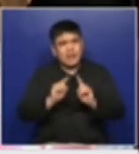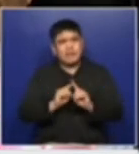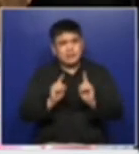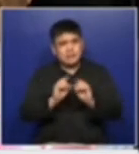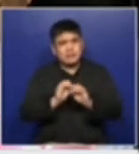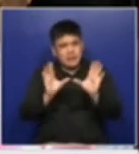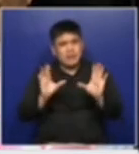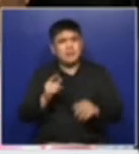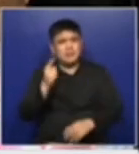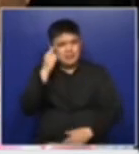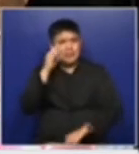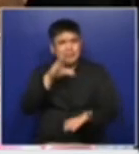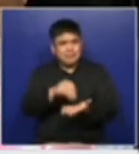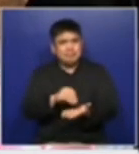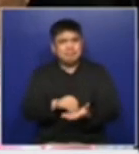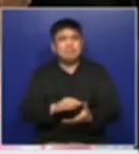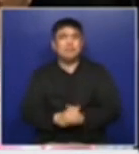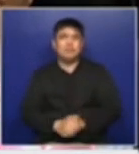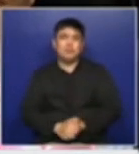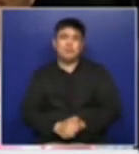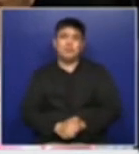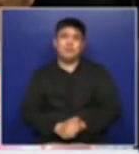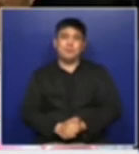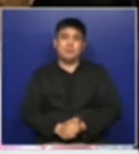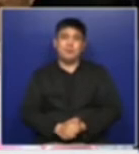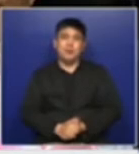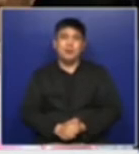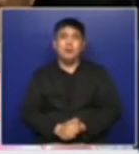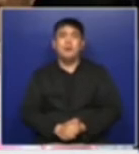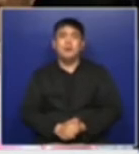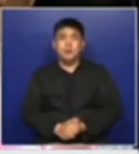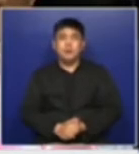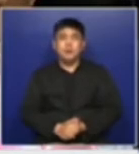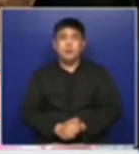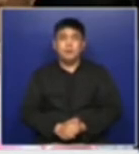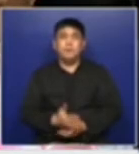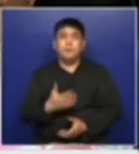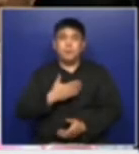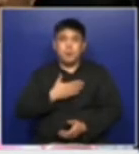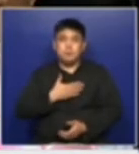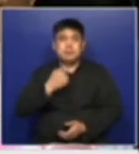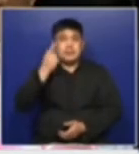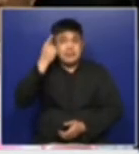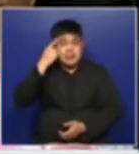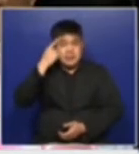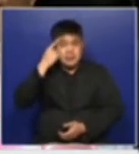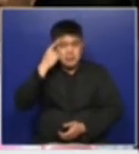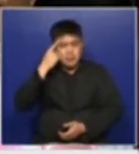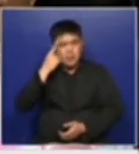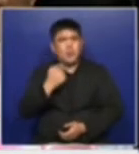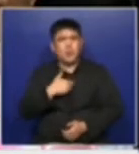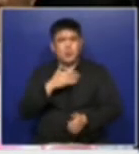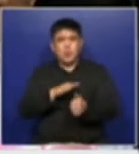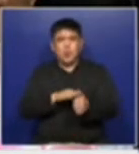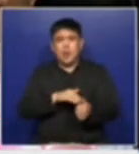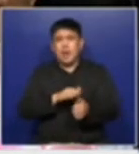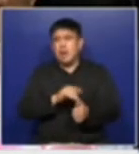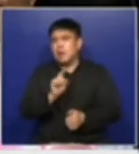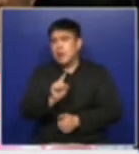ไว้ในสภาแห่งนี้ท่านประธานครับผมเนี่ยด้วยความเห็นใจฮะโดยเฉพาะทางสภา